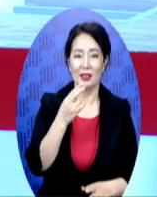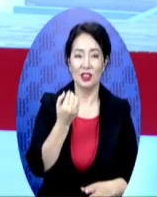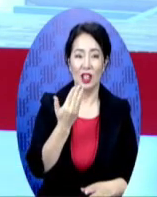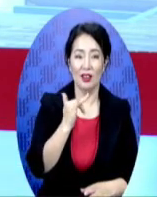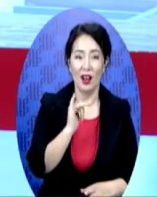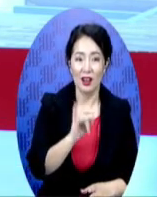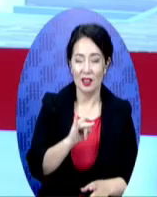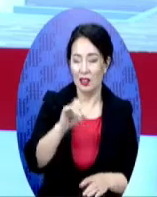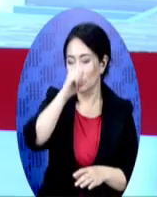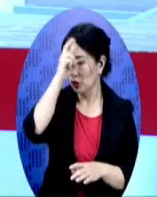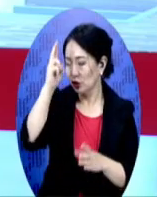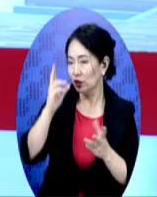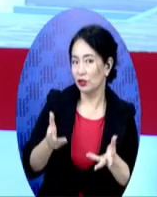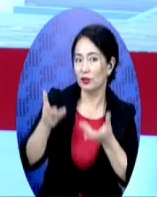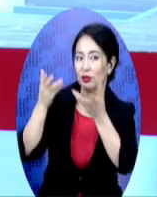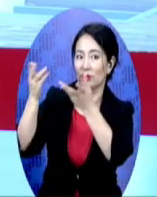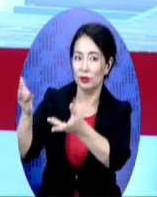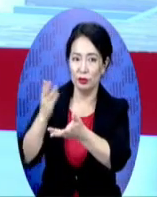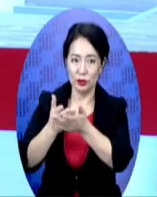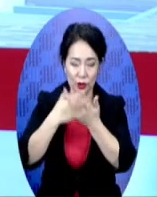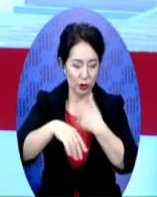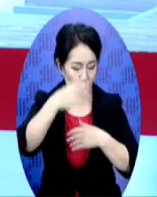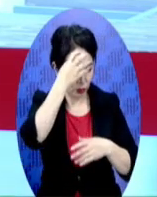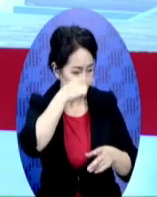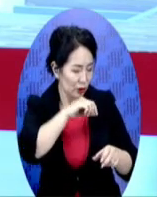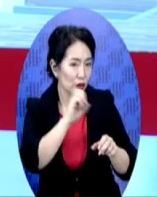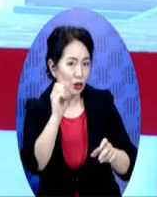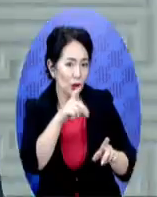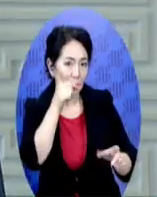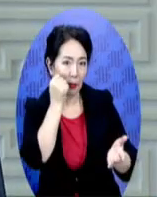нэмэлт өөрчлөлтийн уг ихийг ёсчлон баталгаажуулна.